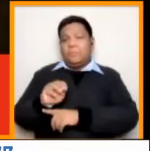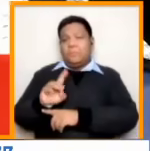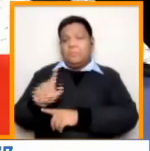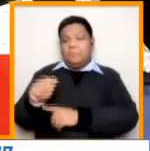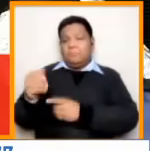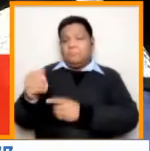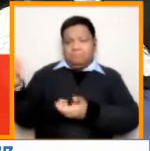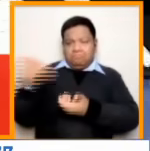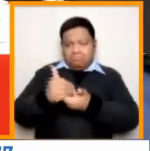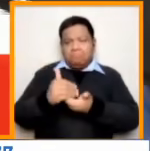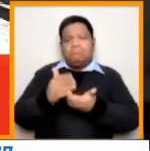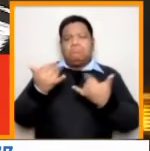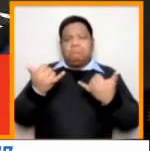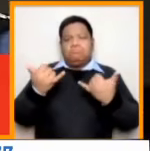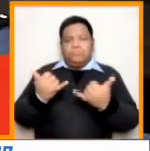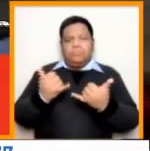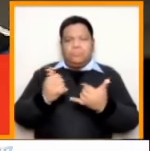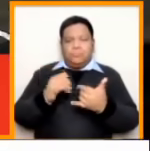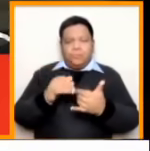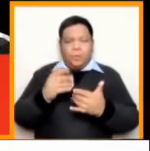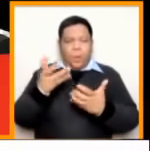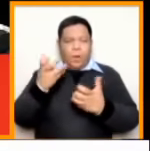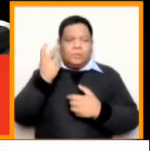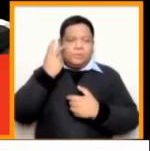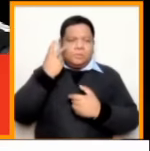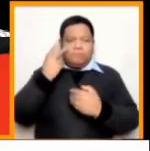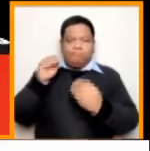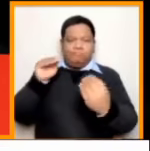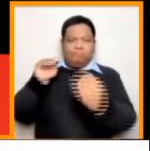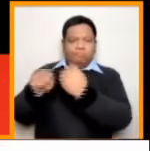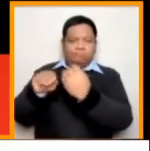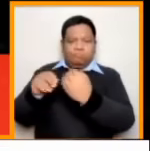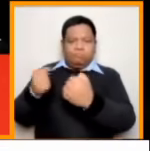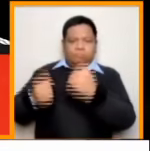iniayos namin yung reblocking para lang yung flow ng sasakyan kahit papano,